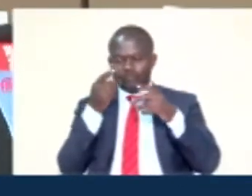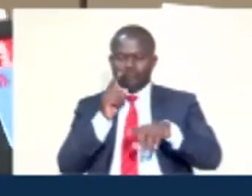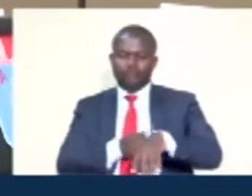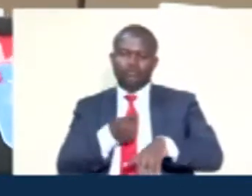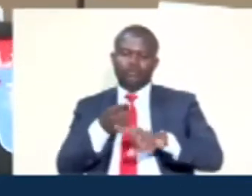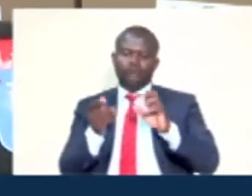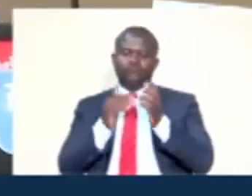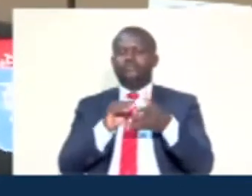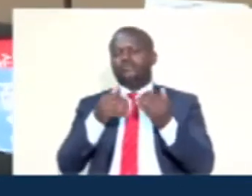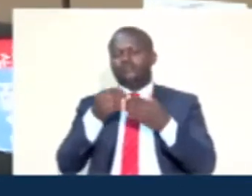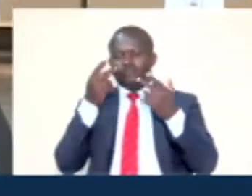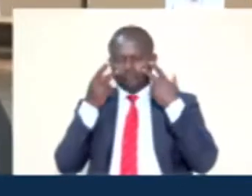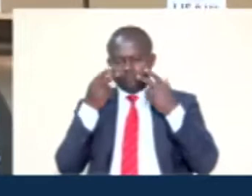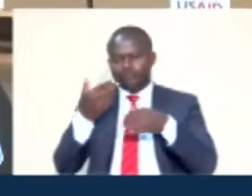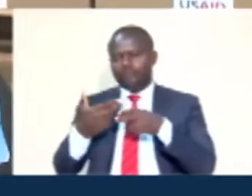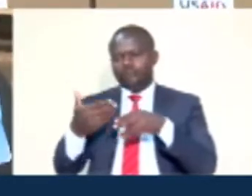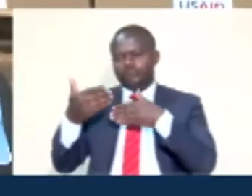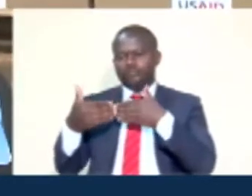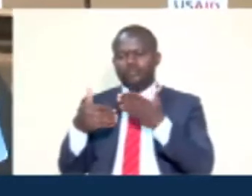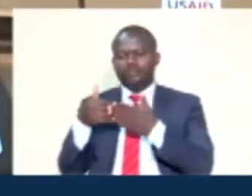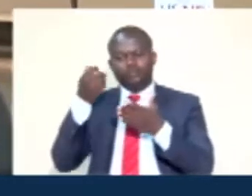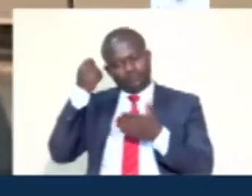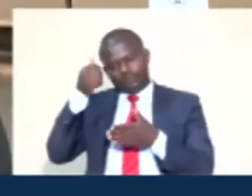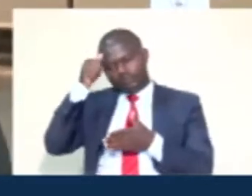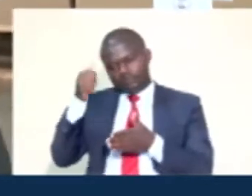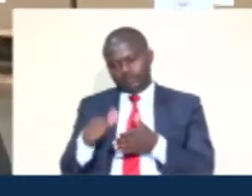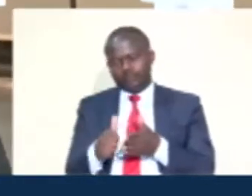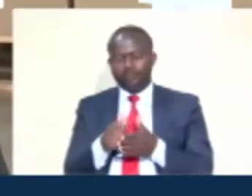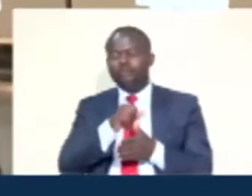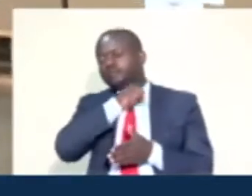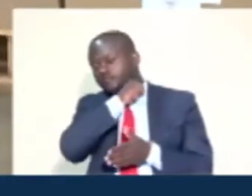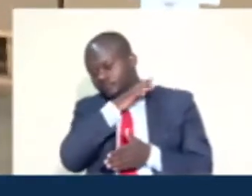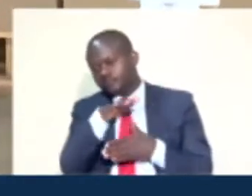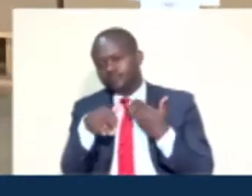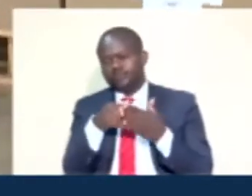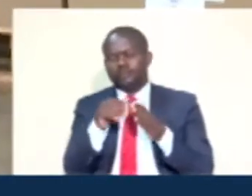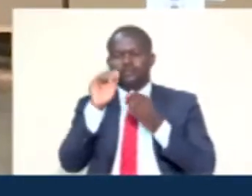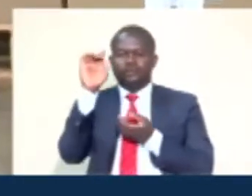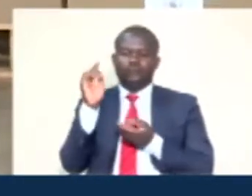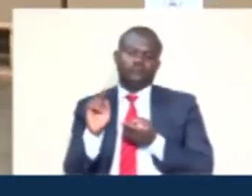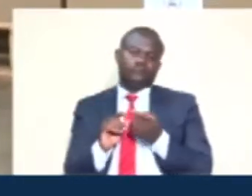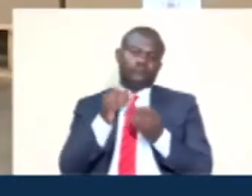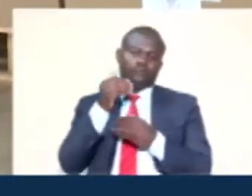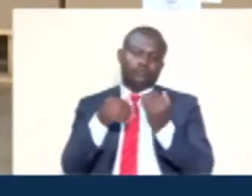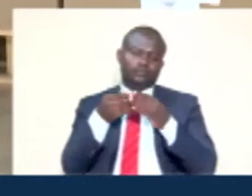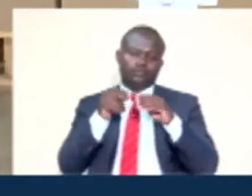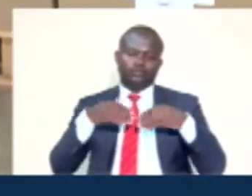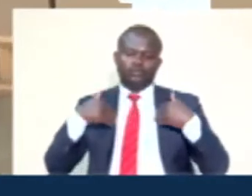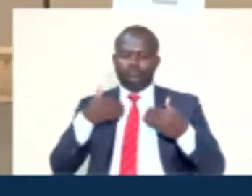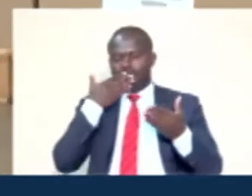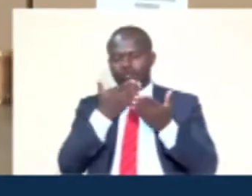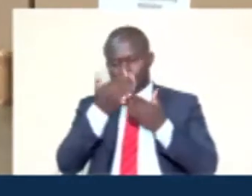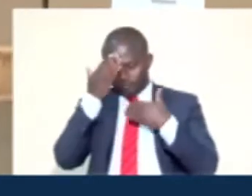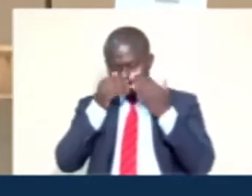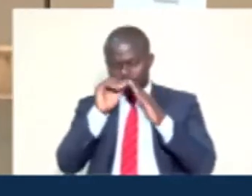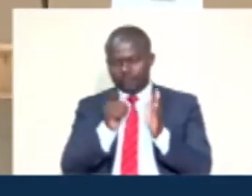kandi bakayibonera hafi. Abahanga berekana yuko no kwanduza ikigero kiba kigabanutse, hanyuma bakabaho n'ubuzima bwiza, kuko iyo